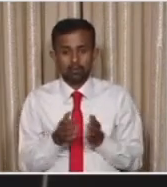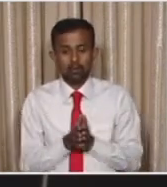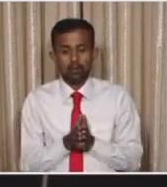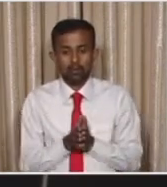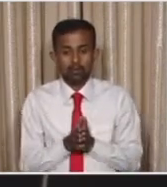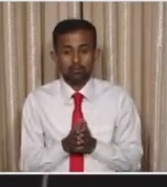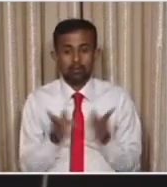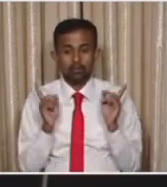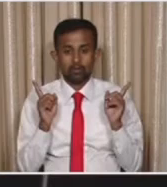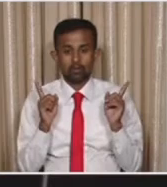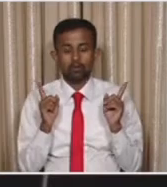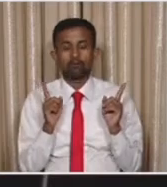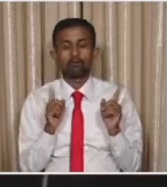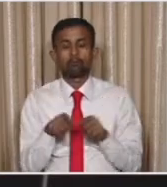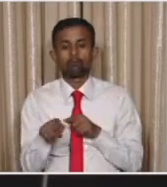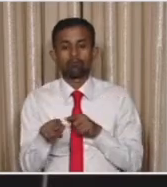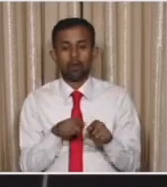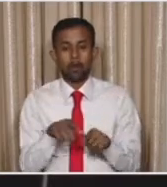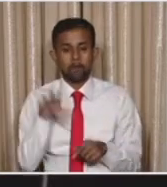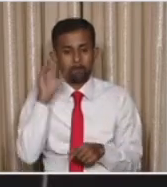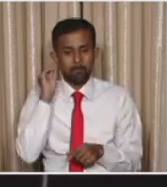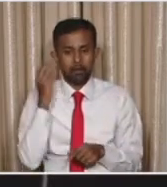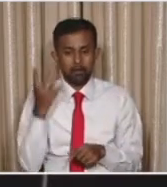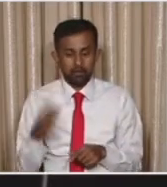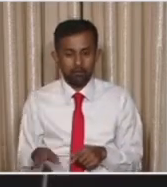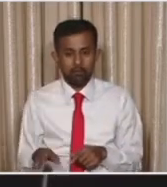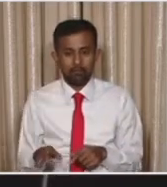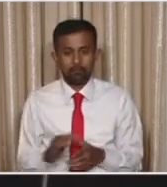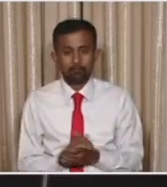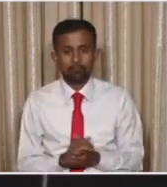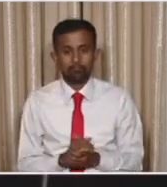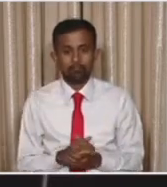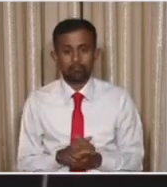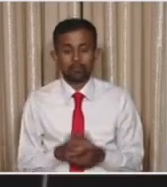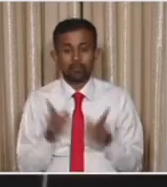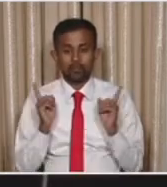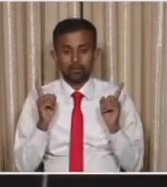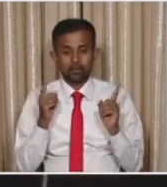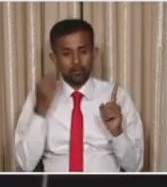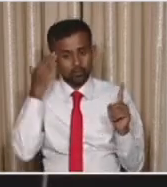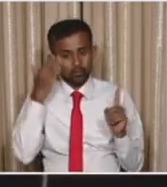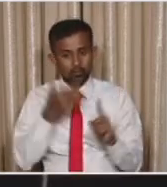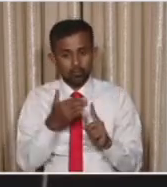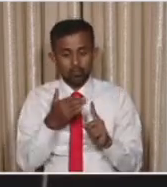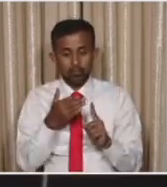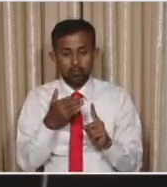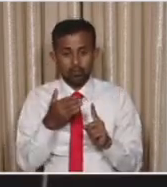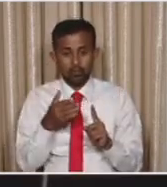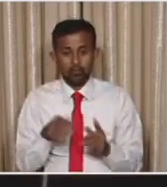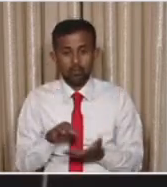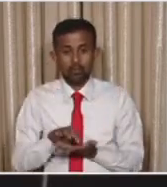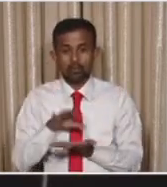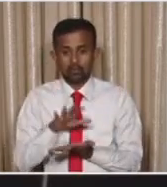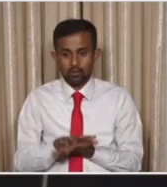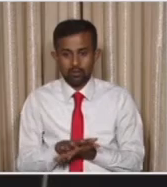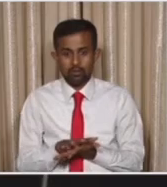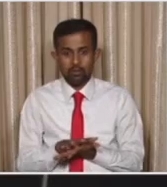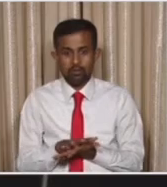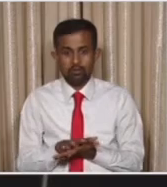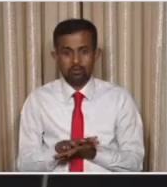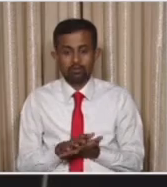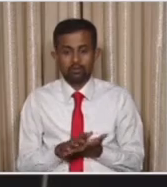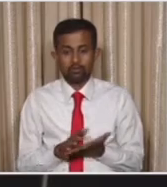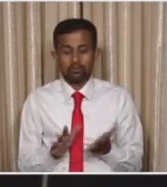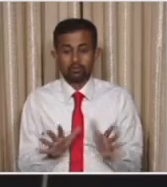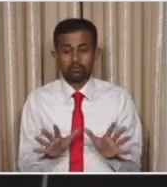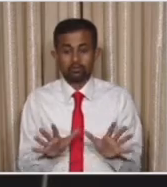ජාතික ක්‍රීඩාව හැටියට පිළි අරගෙන තිබෙන ක්‍රීඩාව පිළිබඳව දුන්නු තීන්දුව